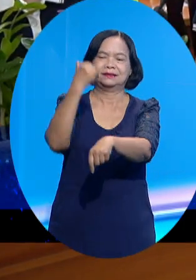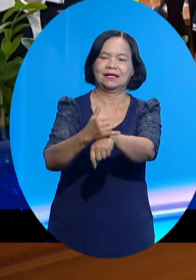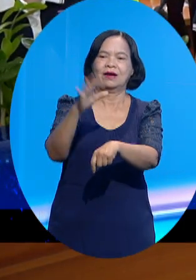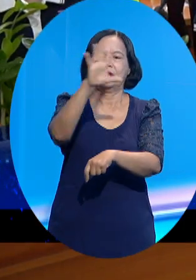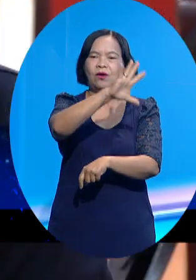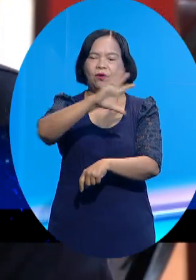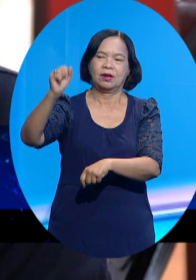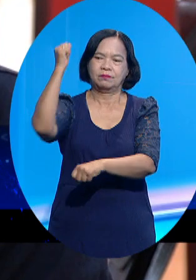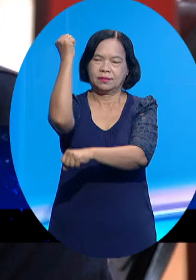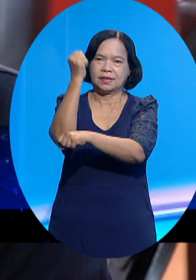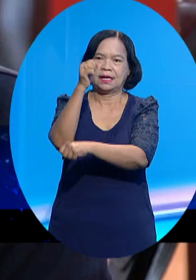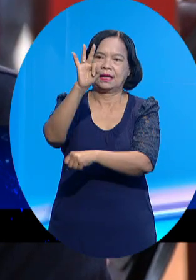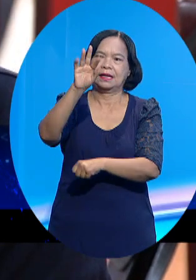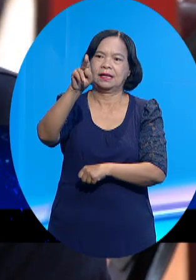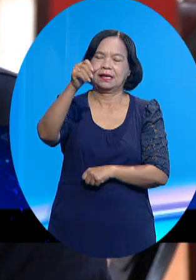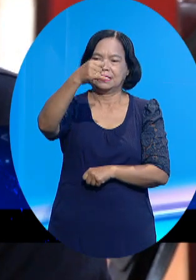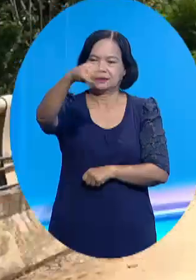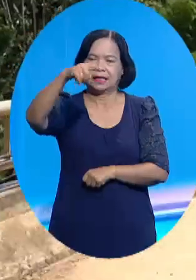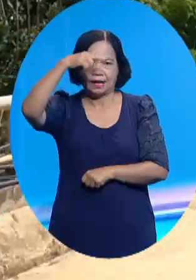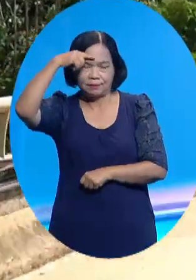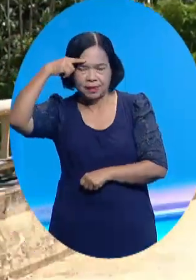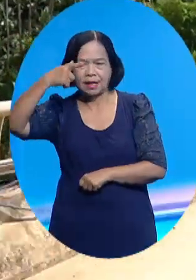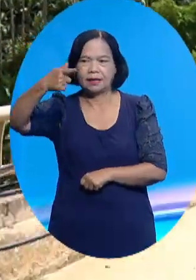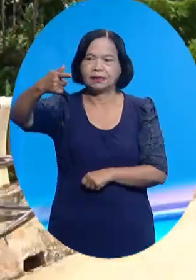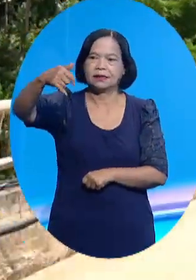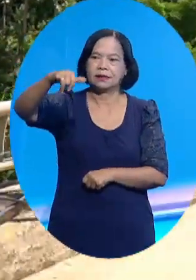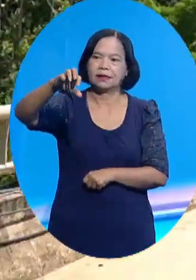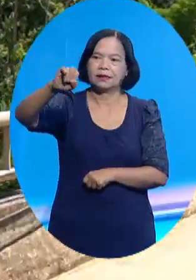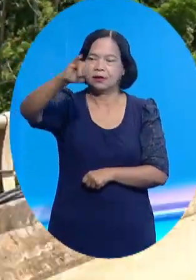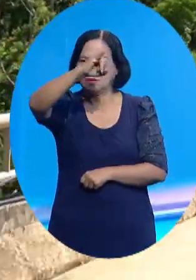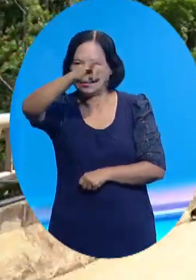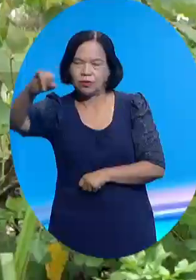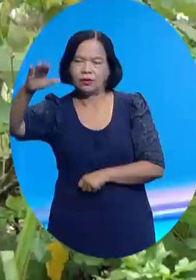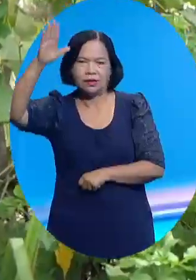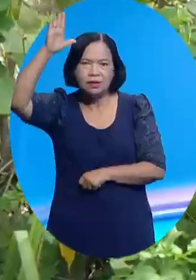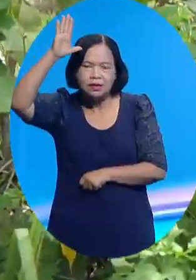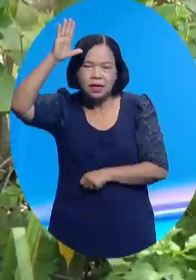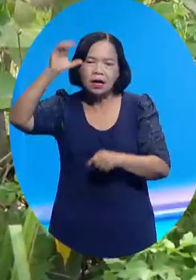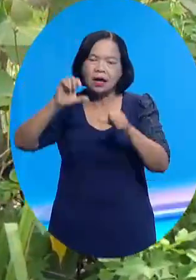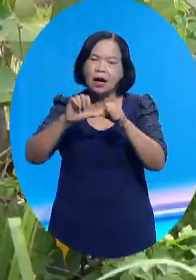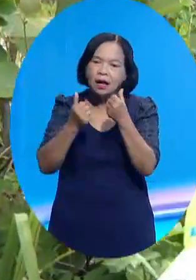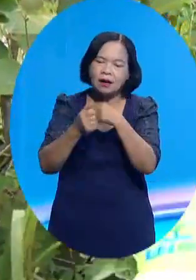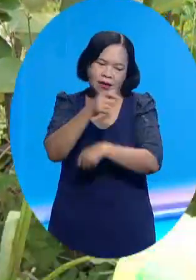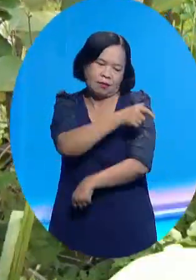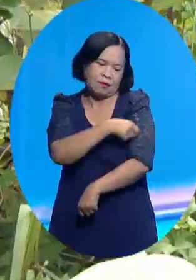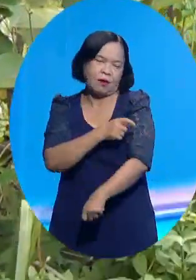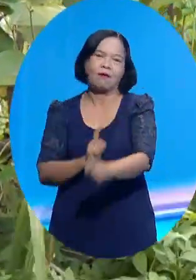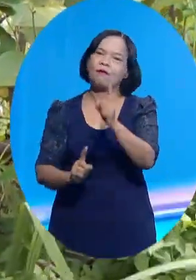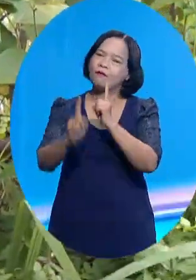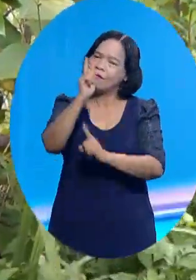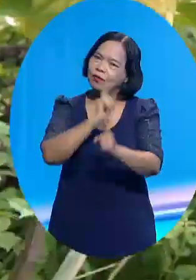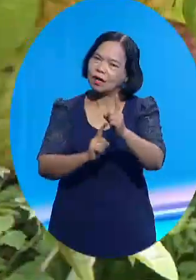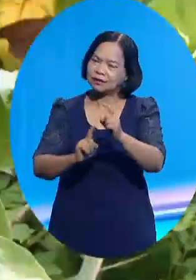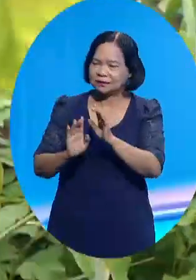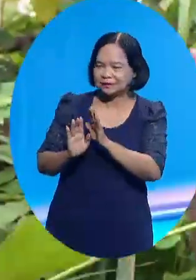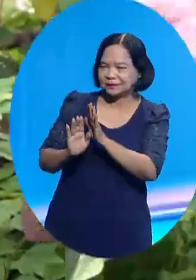cây trám đen và dỗi xanh tại khu vực 8 hecta thuộc rừng đặc dụng khu bảo tồn thiên nhiên bù hưu nhằm bảo vệ rừng đầu nguồn chống